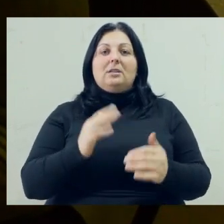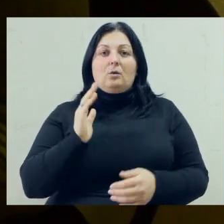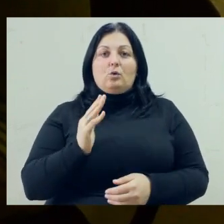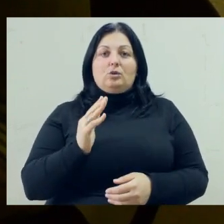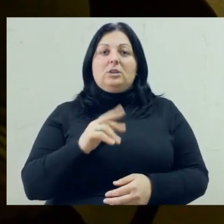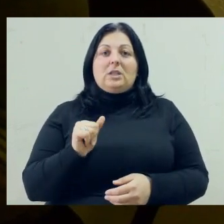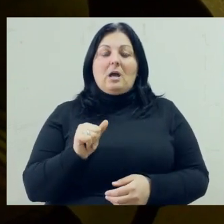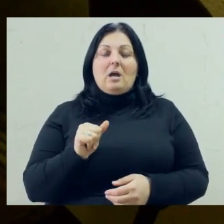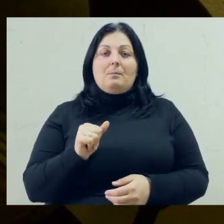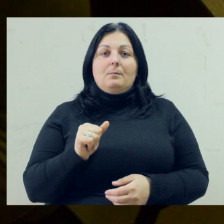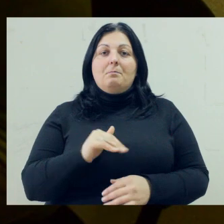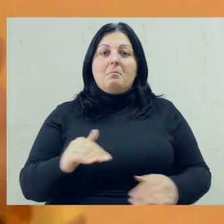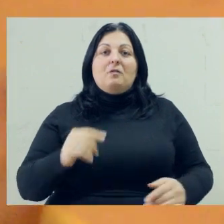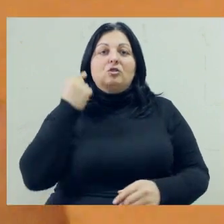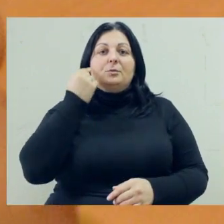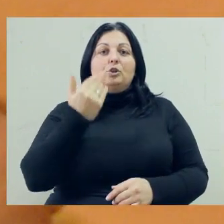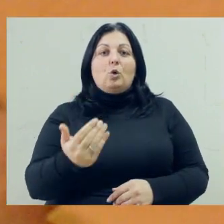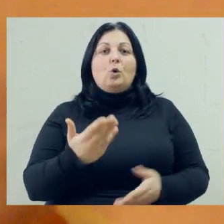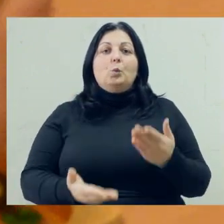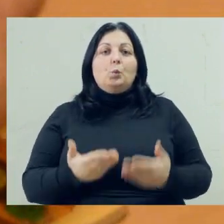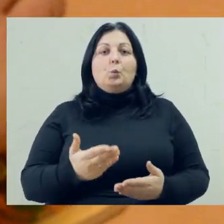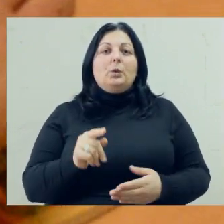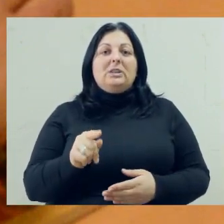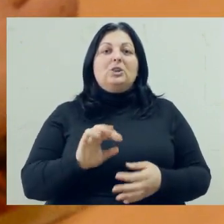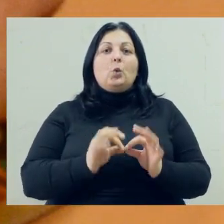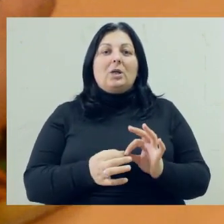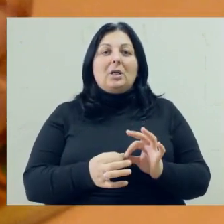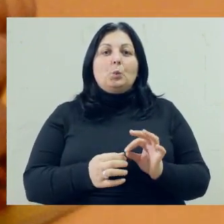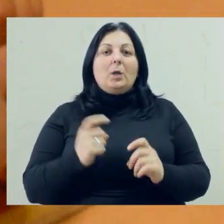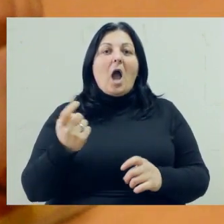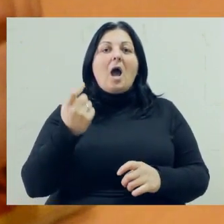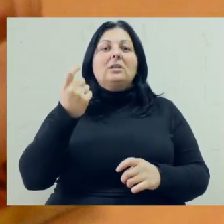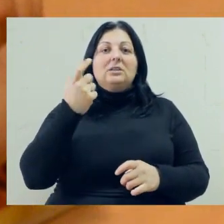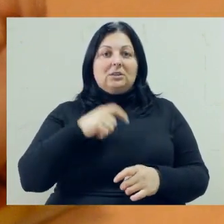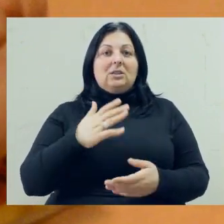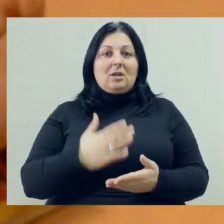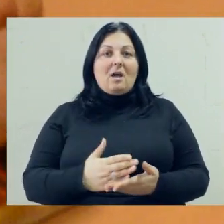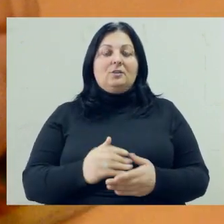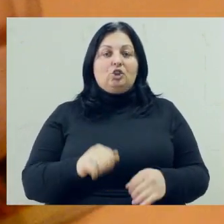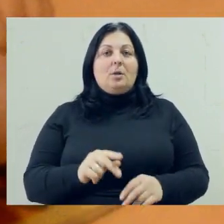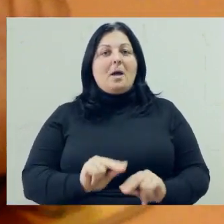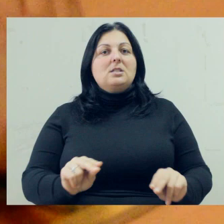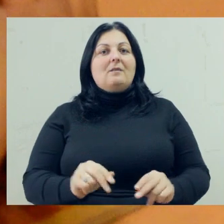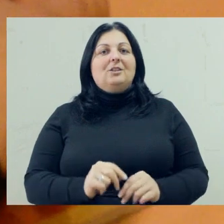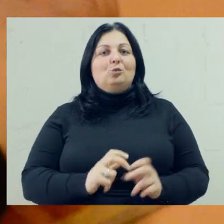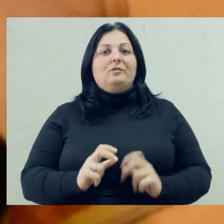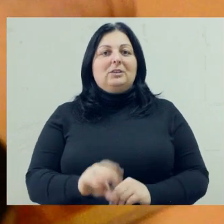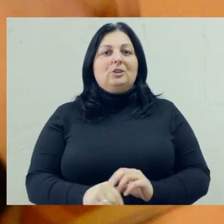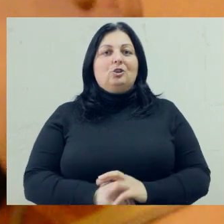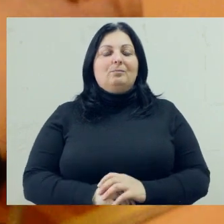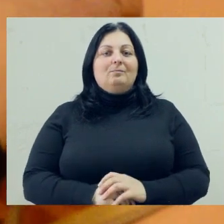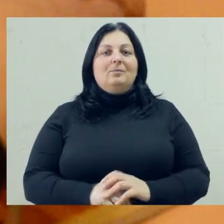ქონდეს. Და ბავშვთა ფსიქოლოგი თუ ის კონკრეტული ხარისხის მატარებელია, შეიძლება